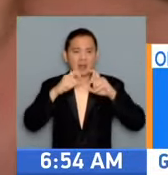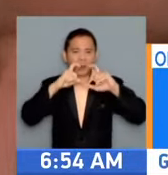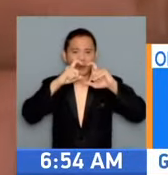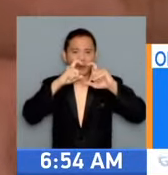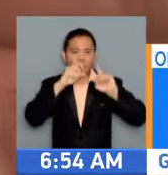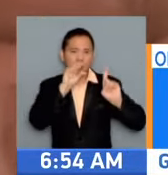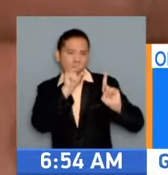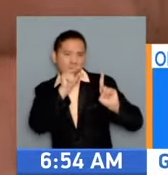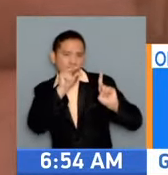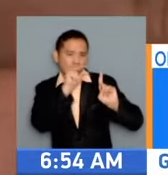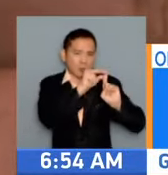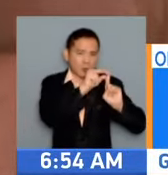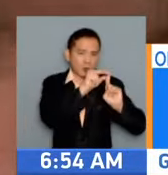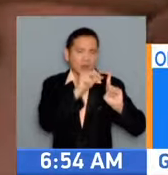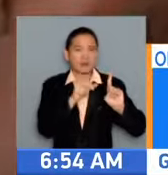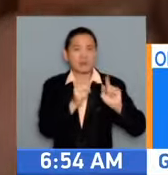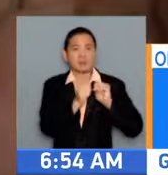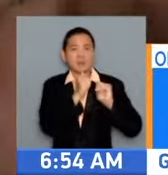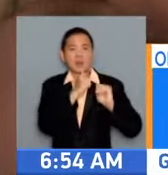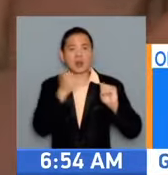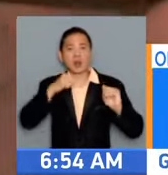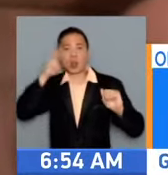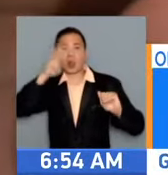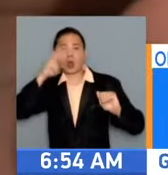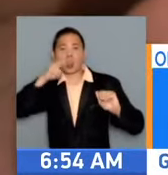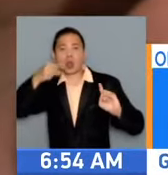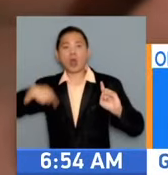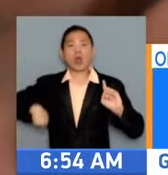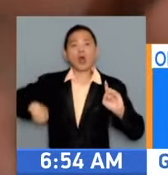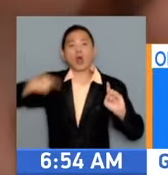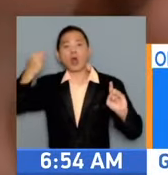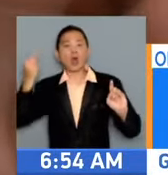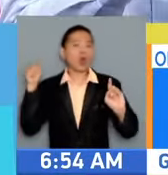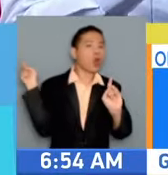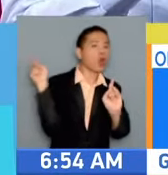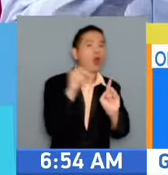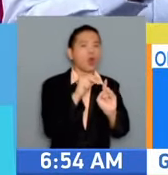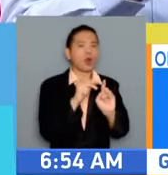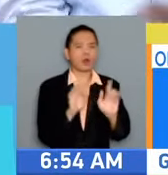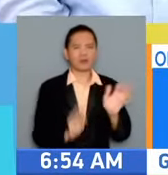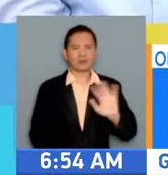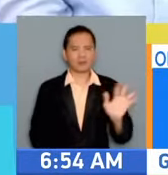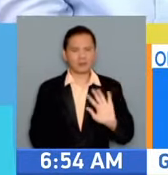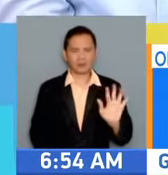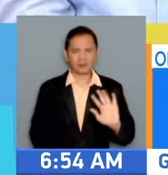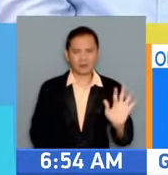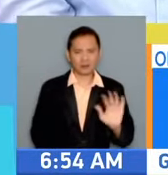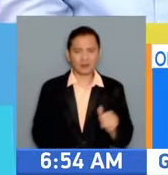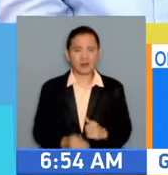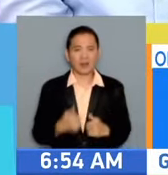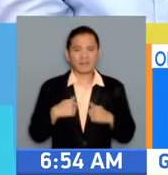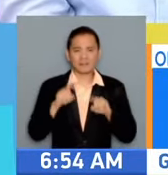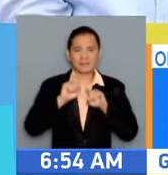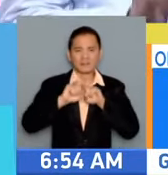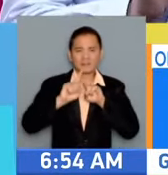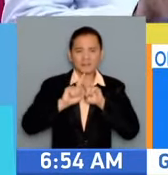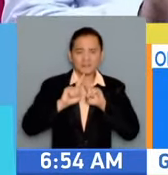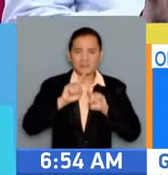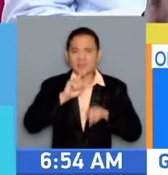po aksidenteng matusok ng ating mga bata yung mga metals dun sa outlet na magkukos